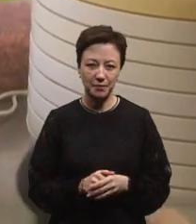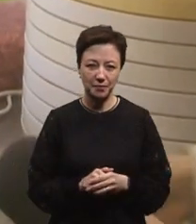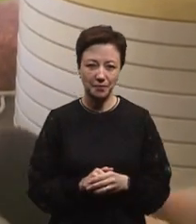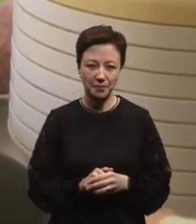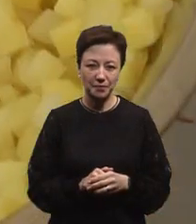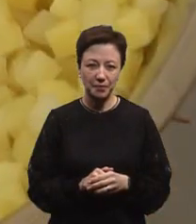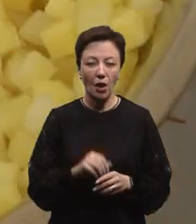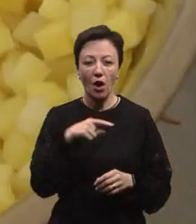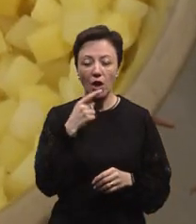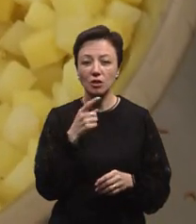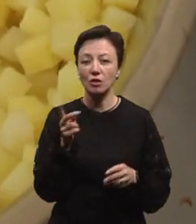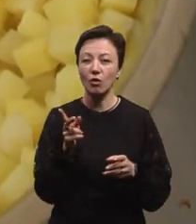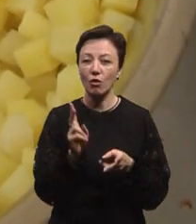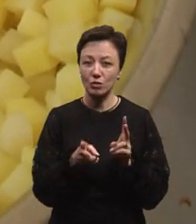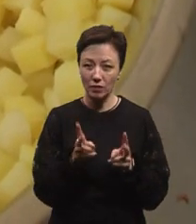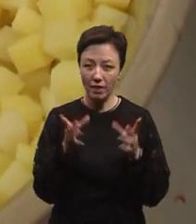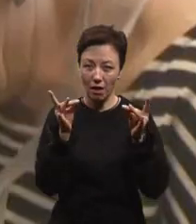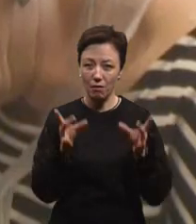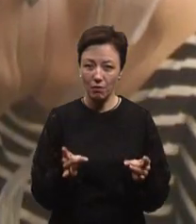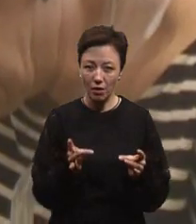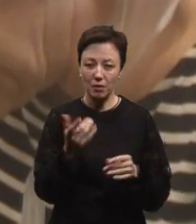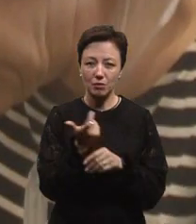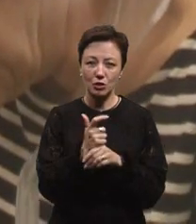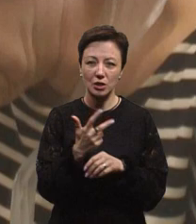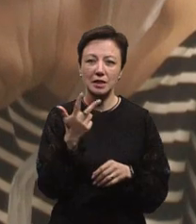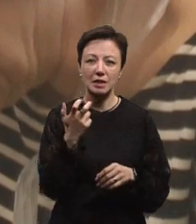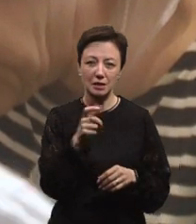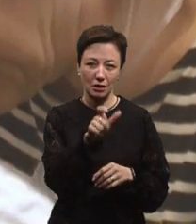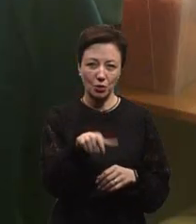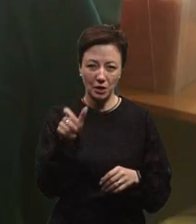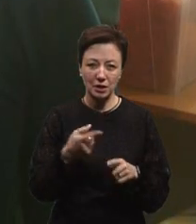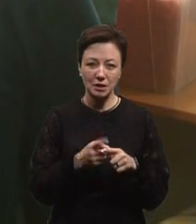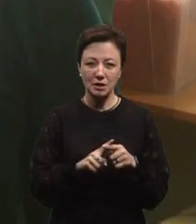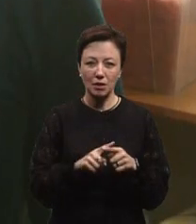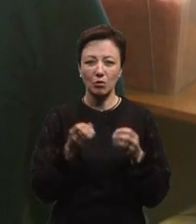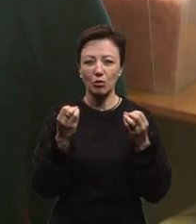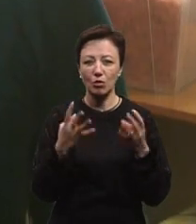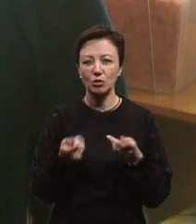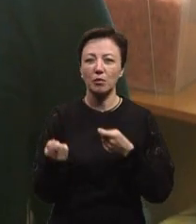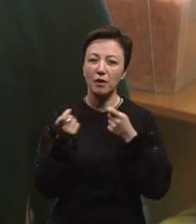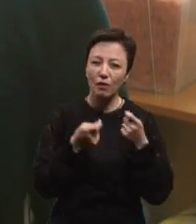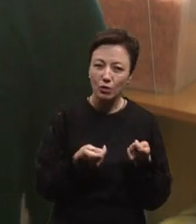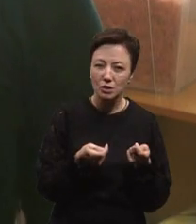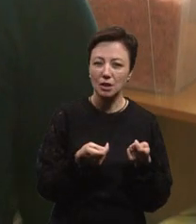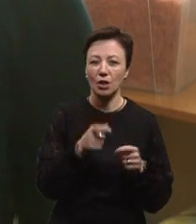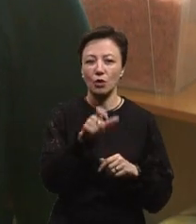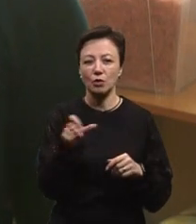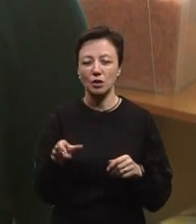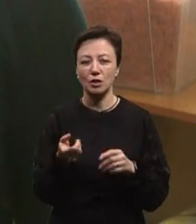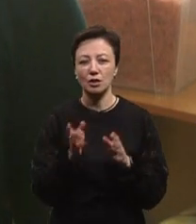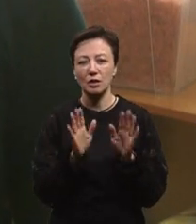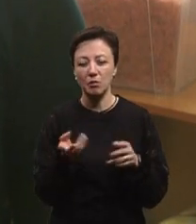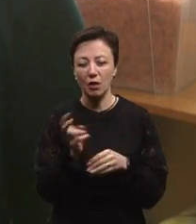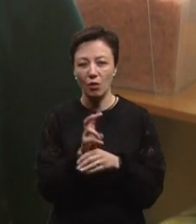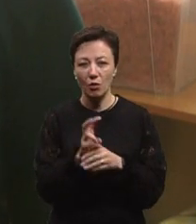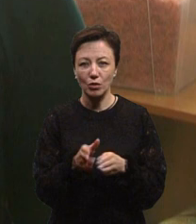Корнієнко каже до виготовлення наборів залучені понад три сотні людей це є люди які просто щось привозять є люди які чисто